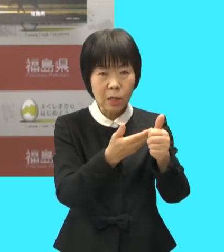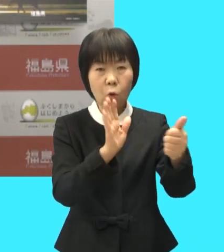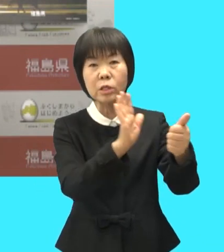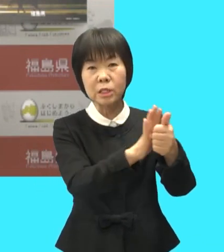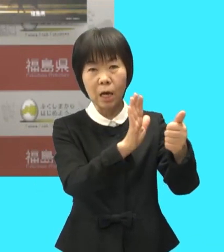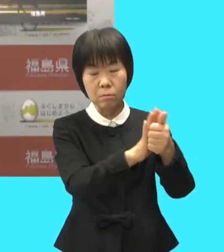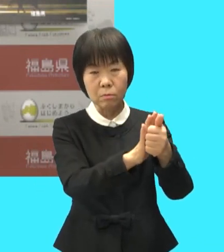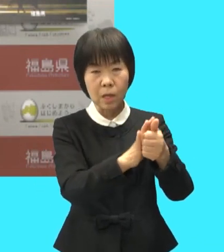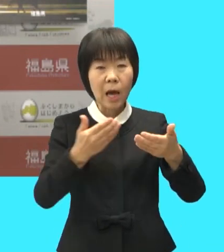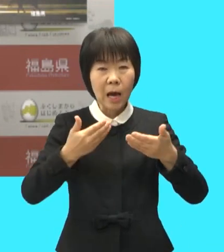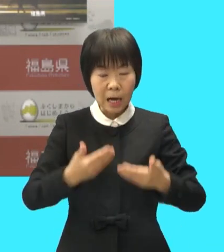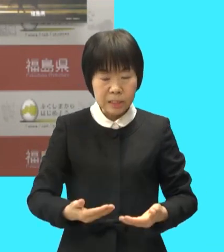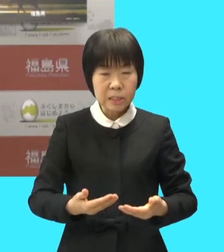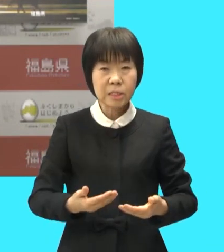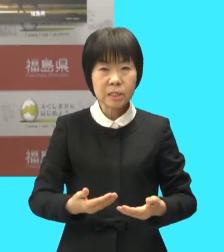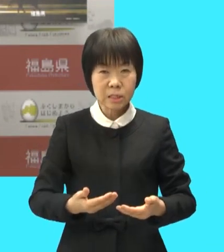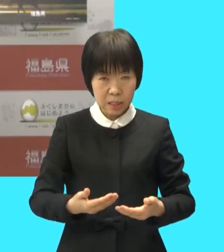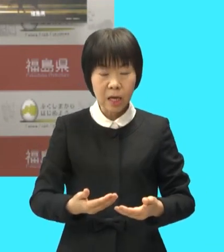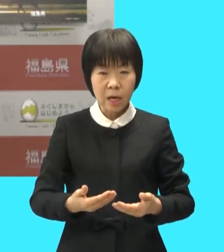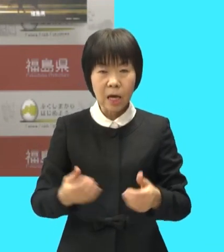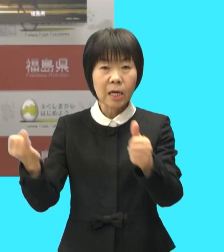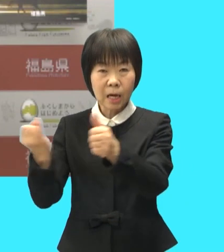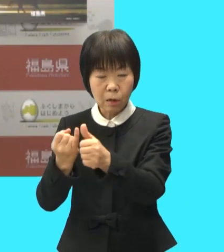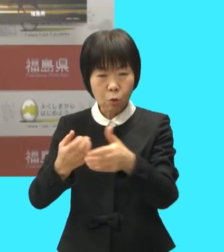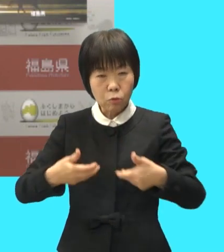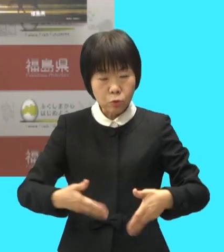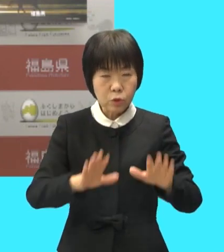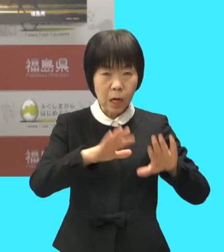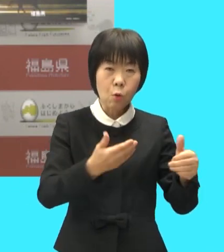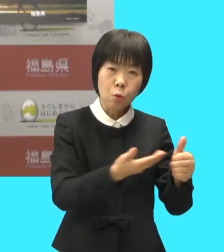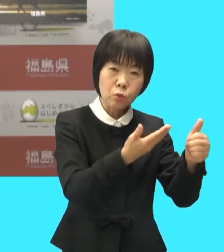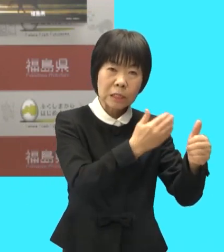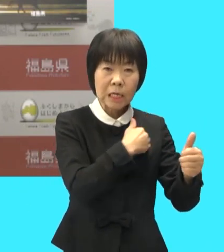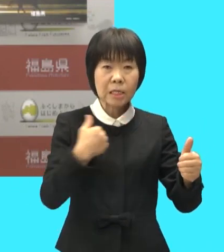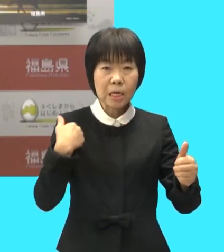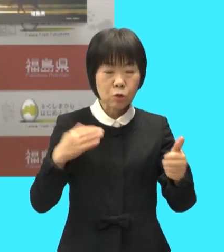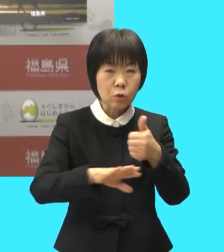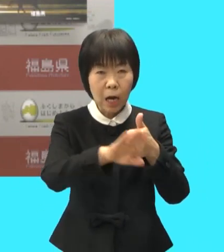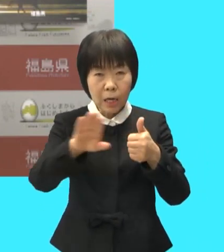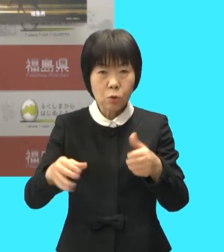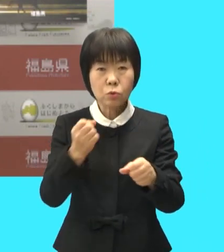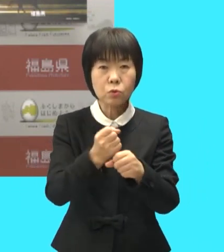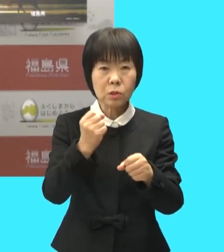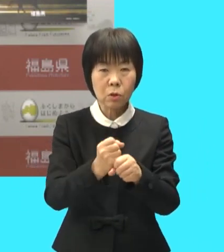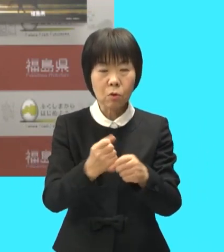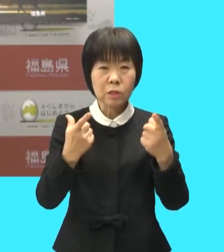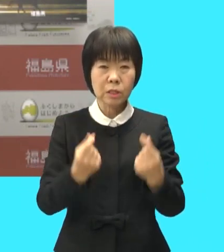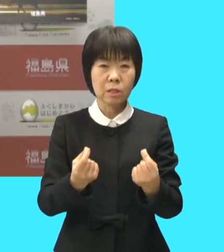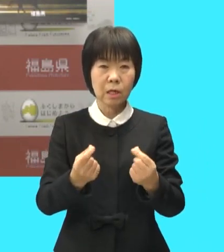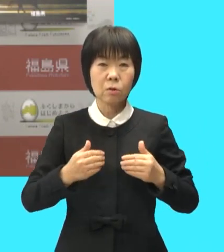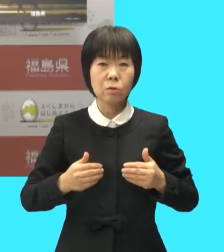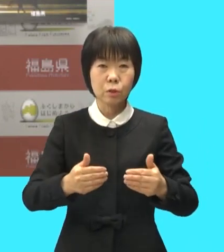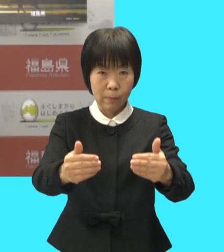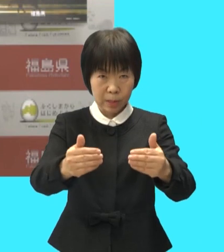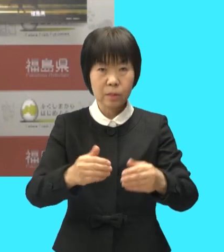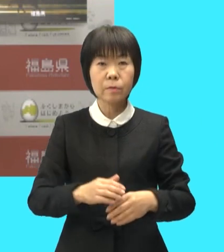など、安心して結婚・出産・子育てができる環境づくりをしっかりと進